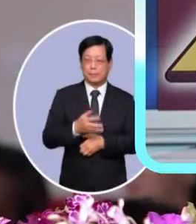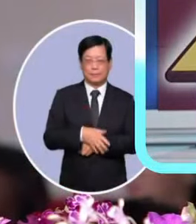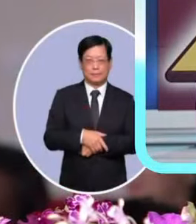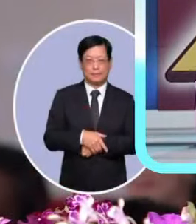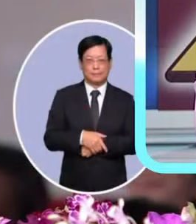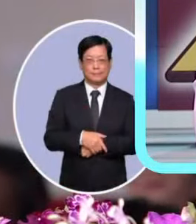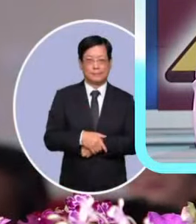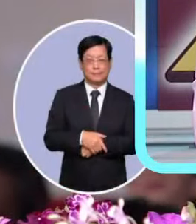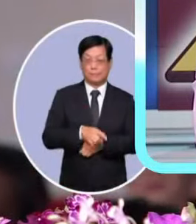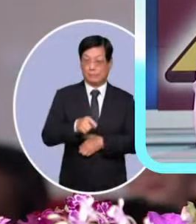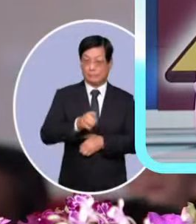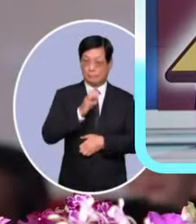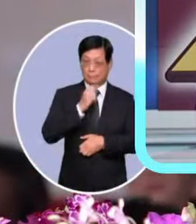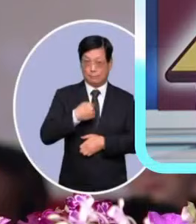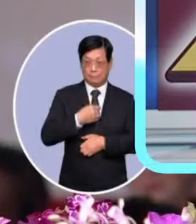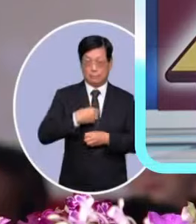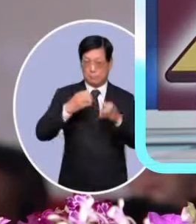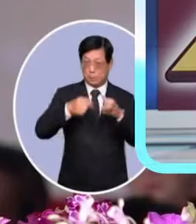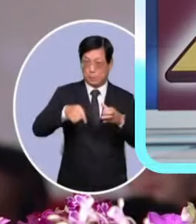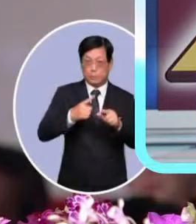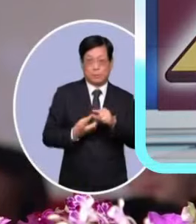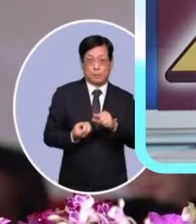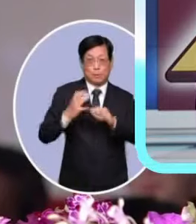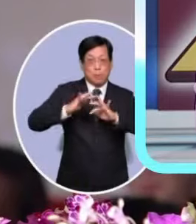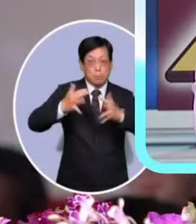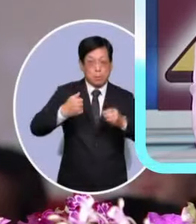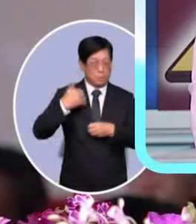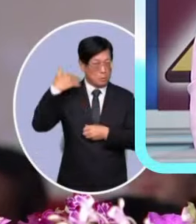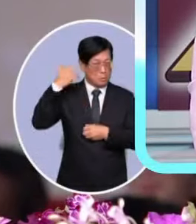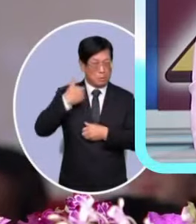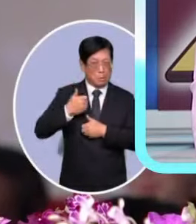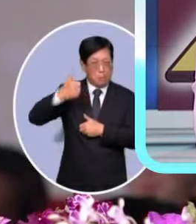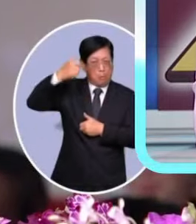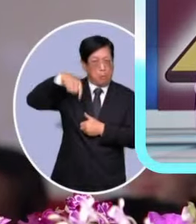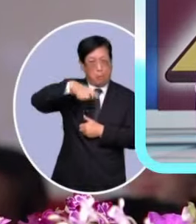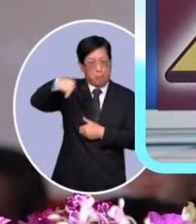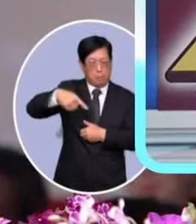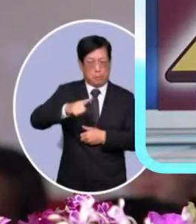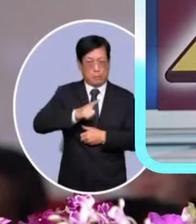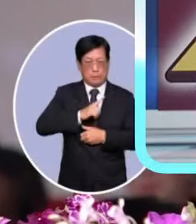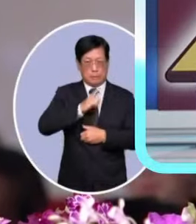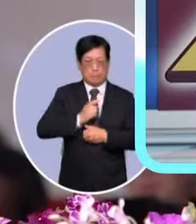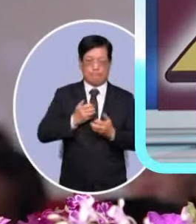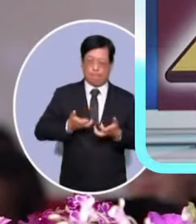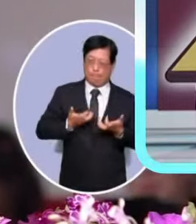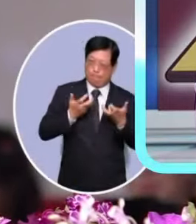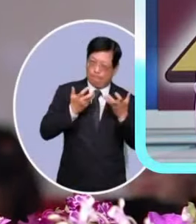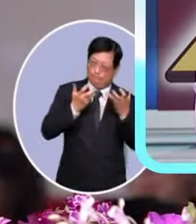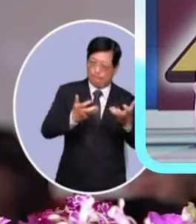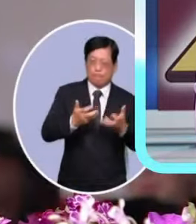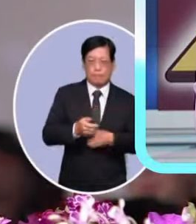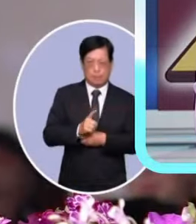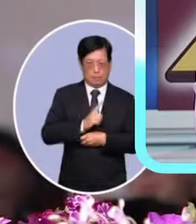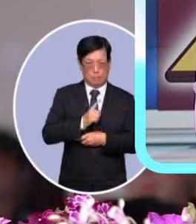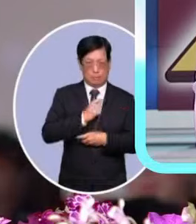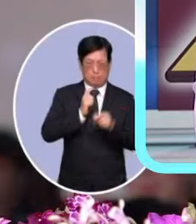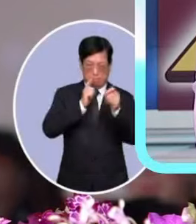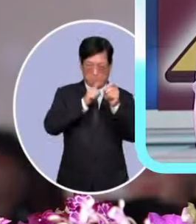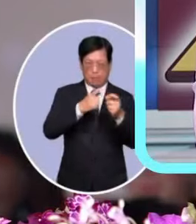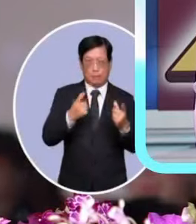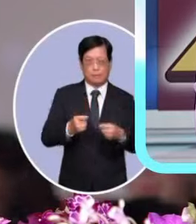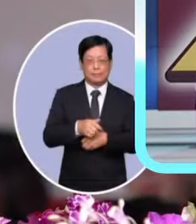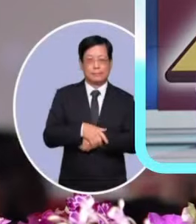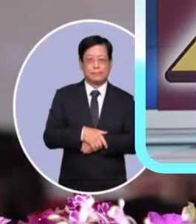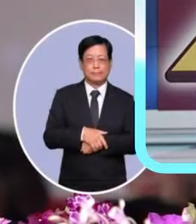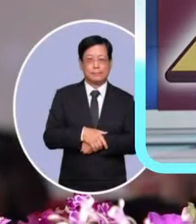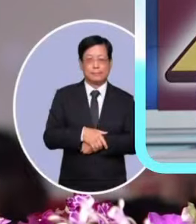答啦，因为国民党的答案都是 yes 啊，不是吗？国民党就认为中华民国是中国啊，那台湾是中华